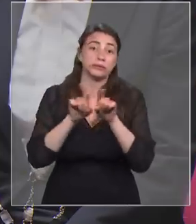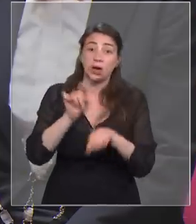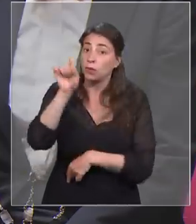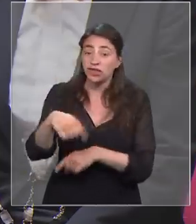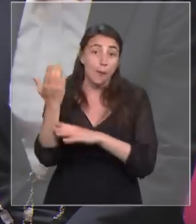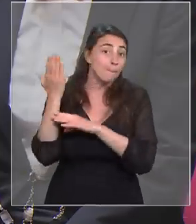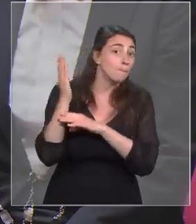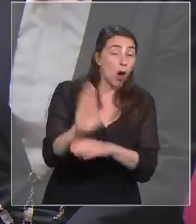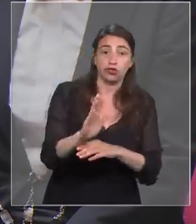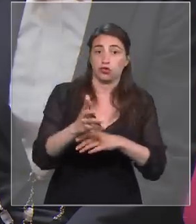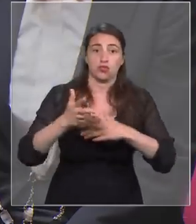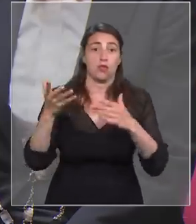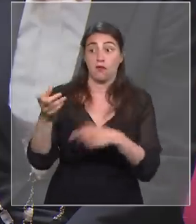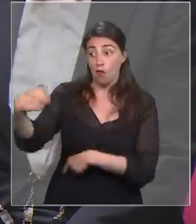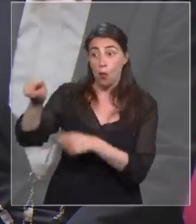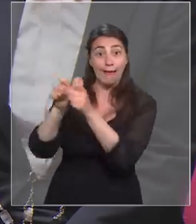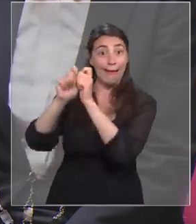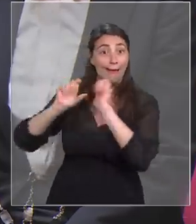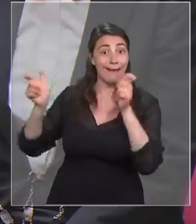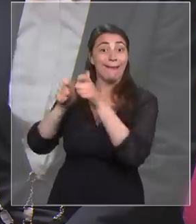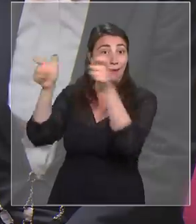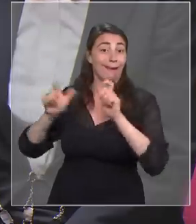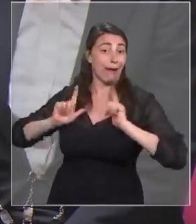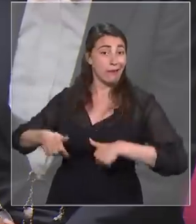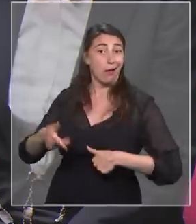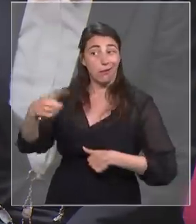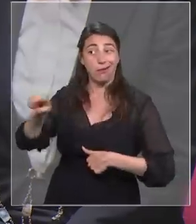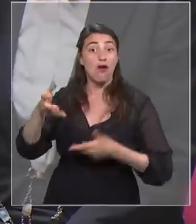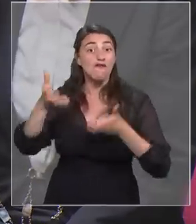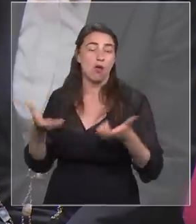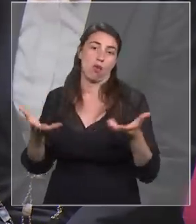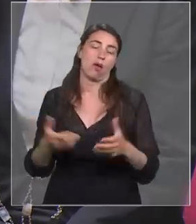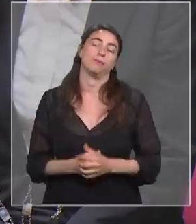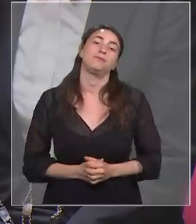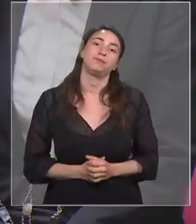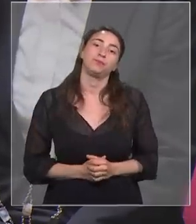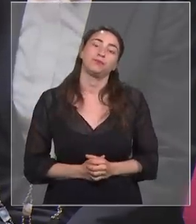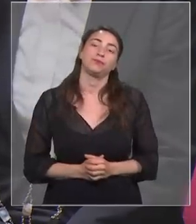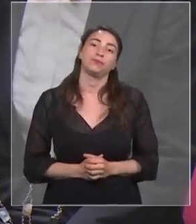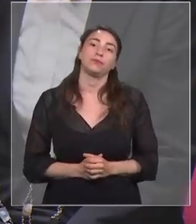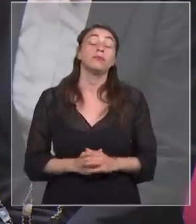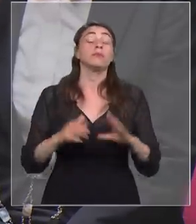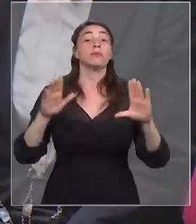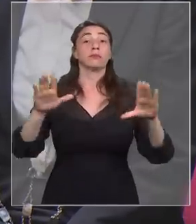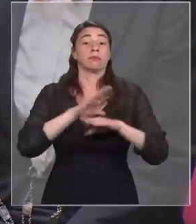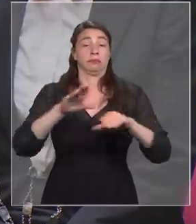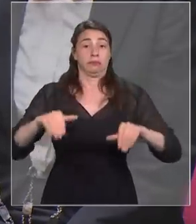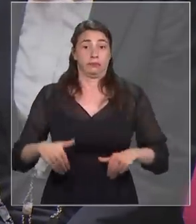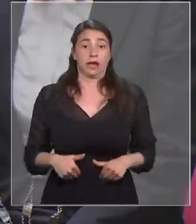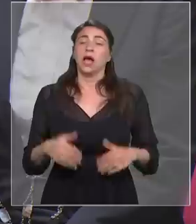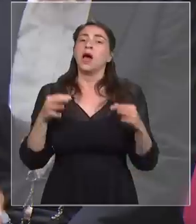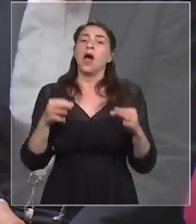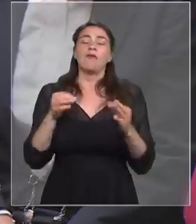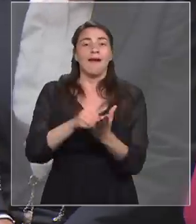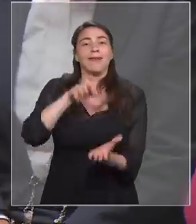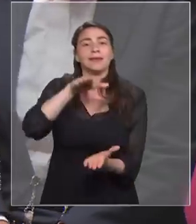cette année, complètement refondu leur présentation. Enfin, je m'étais engagée à ce que la phase d'admission soit plus